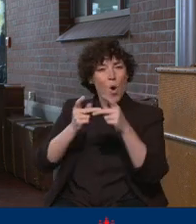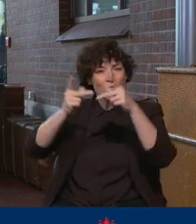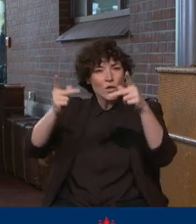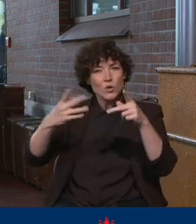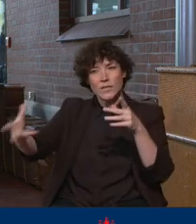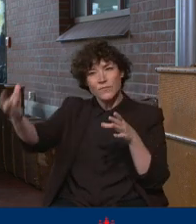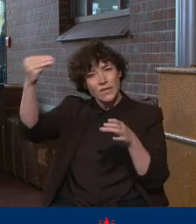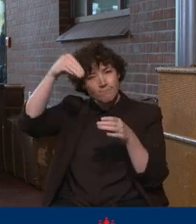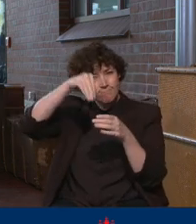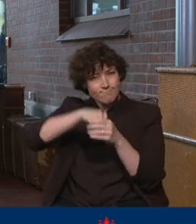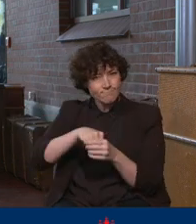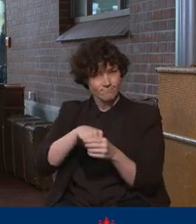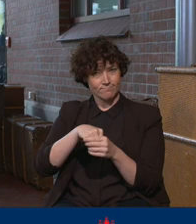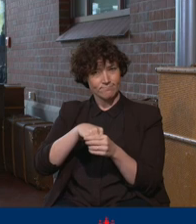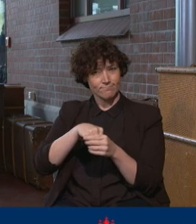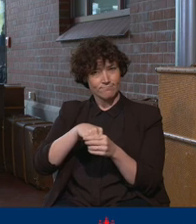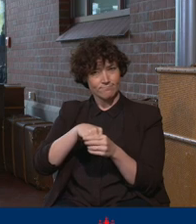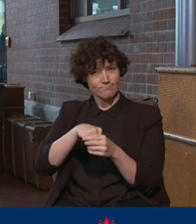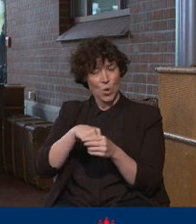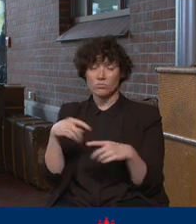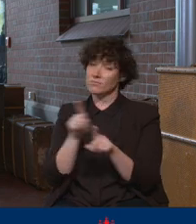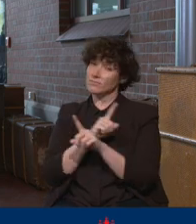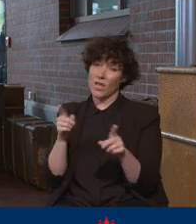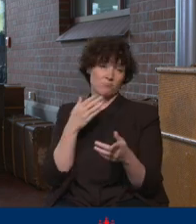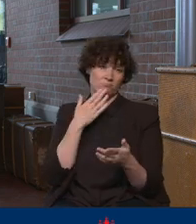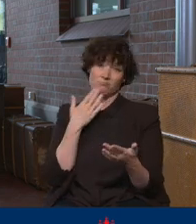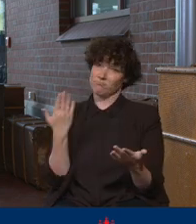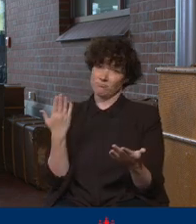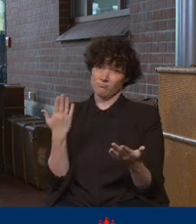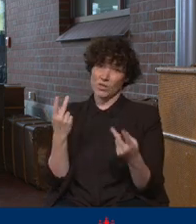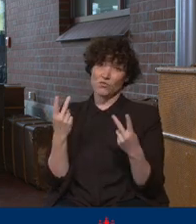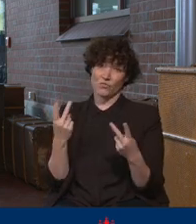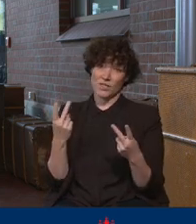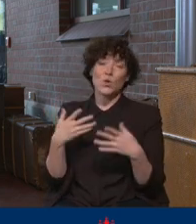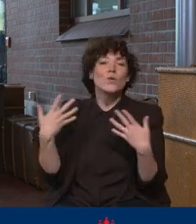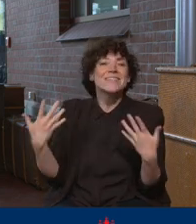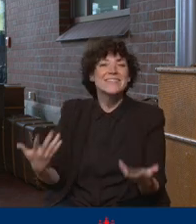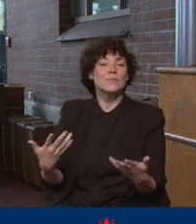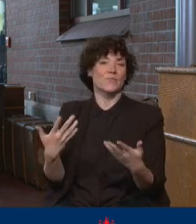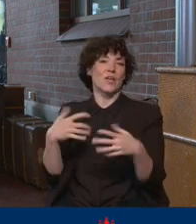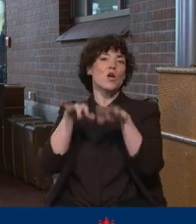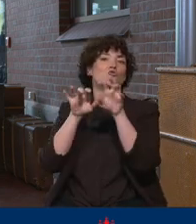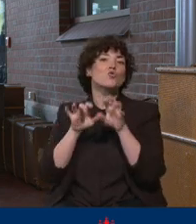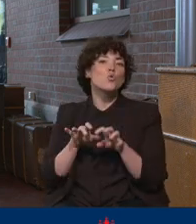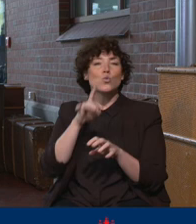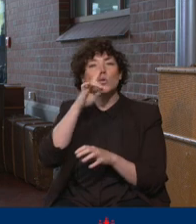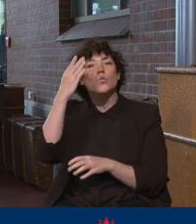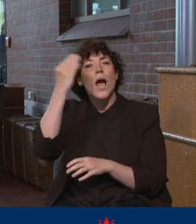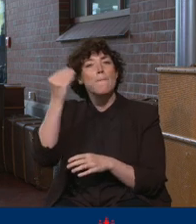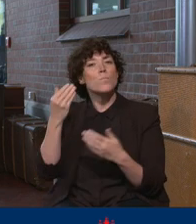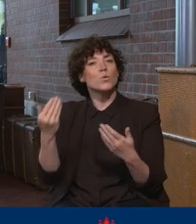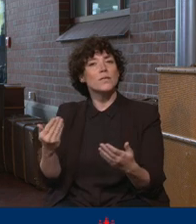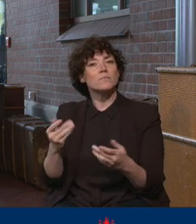werden und das ist alles andere als trivial und dann gibt es diese infrastrukturen die es vielleicht in dieser form nur in hamburg gibt nämlich